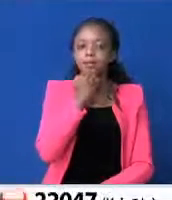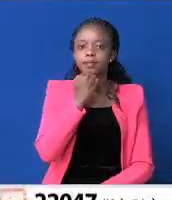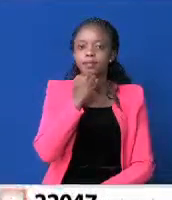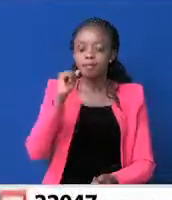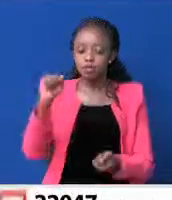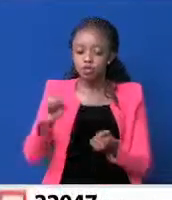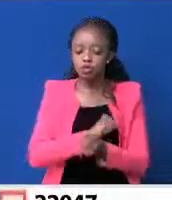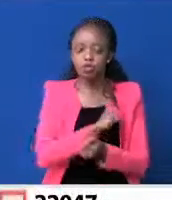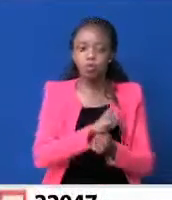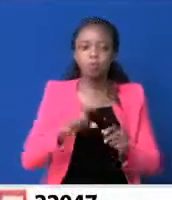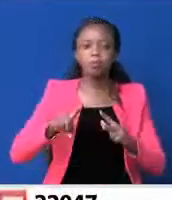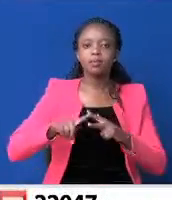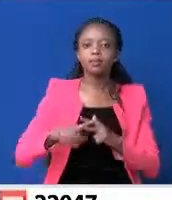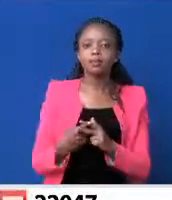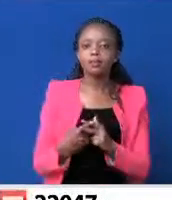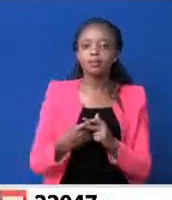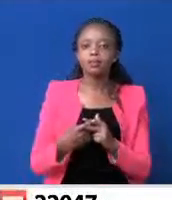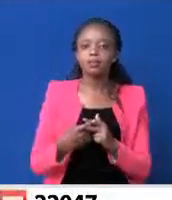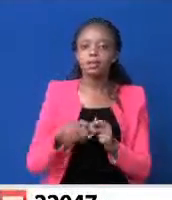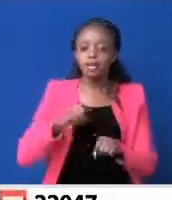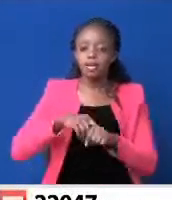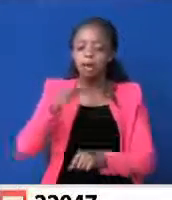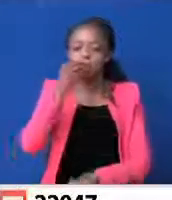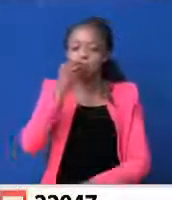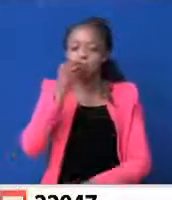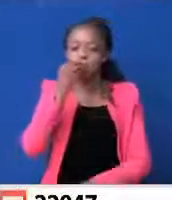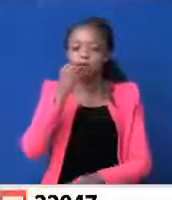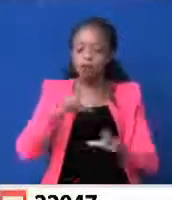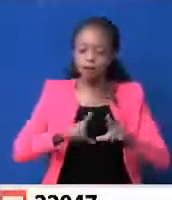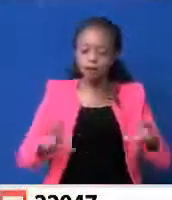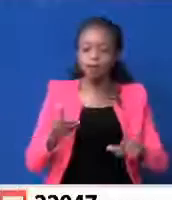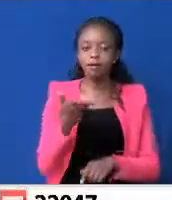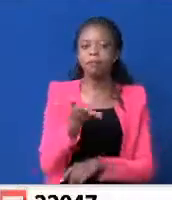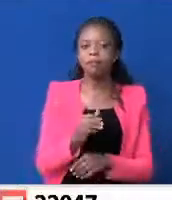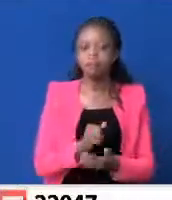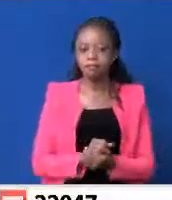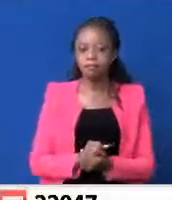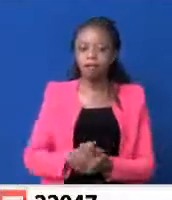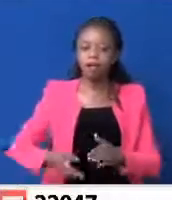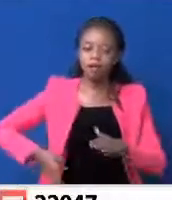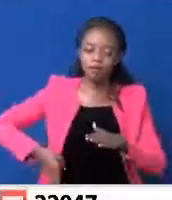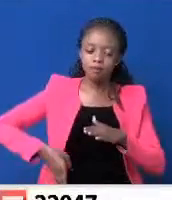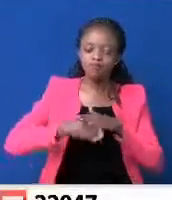kama vyakula viko shambani. Tulikuwa tunafurushwa.